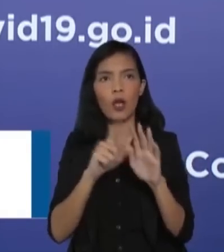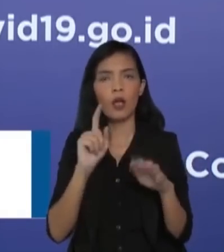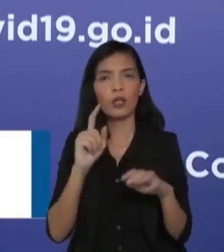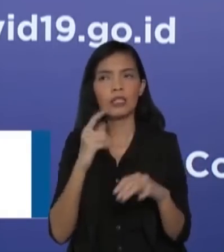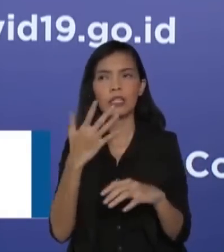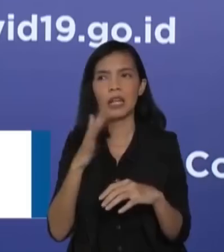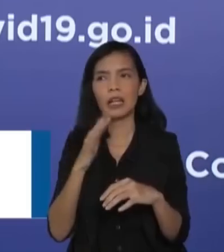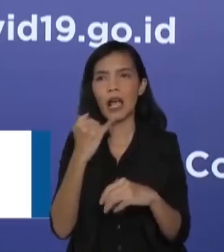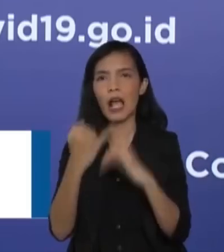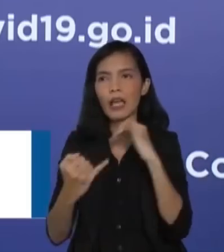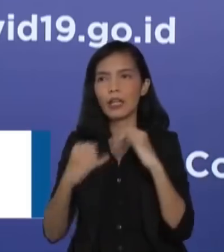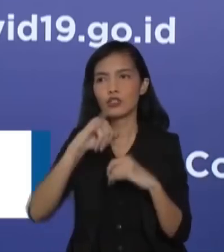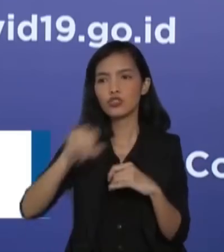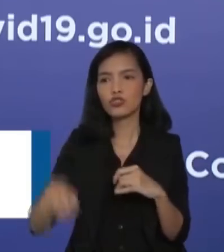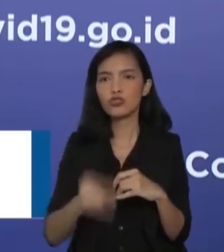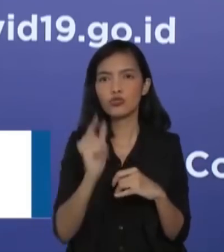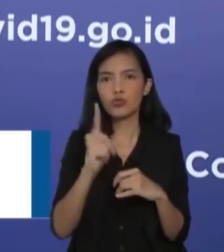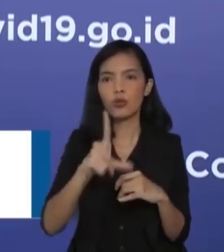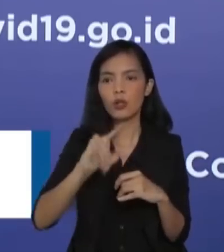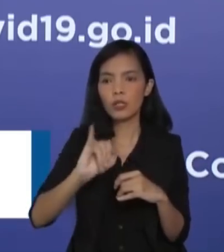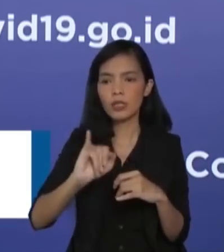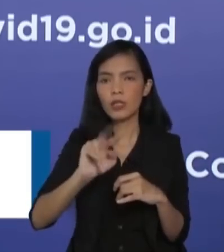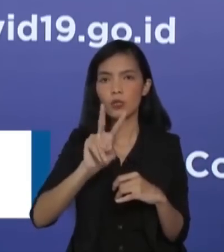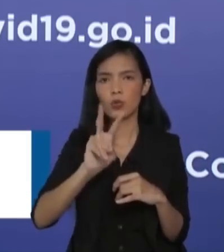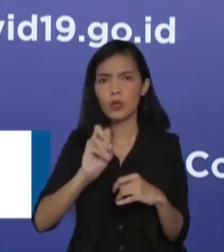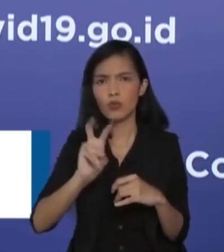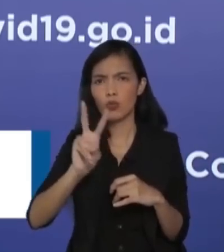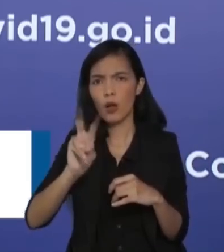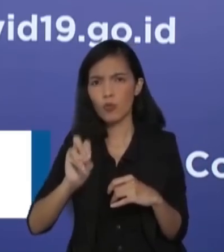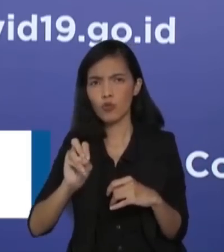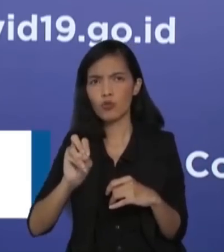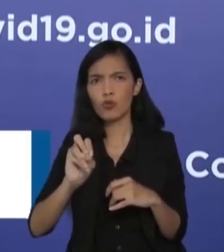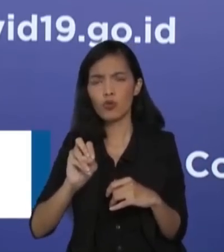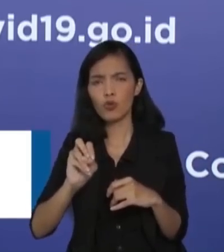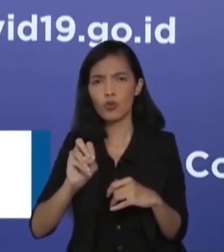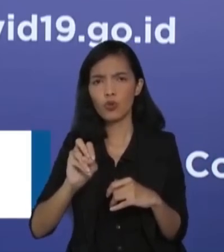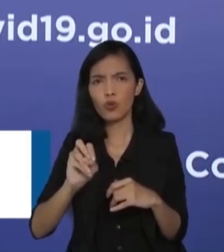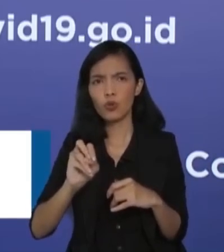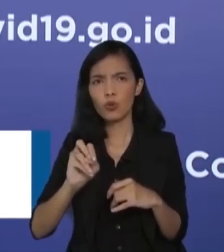kira-kira akhir Juli 2020, kita sudah memproduksi